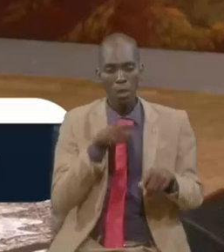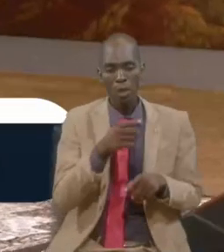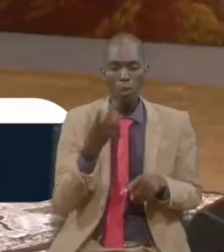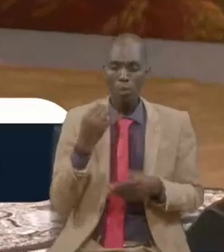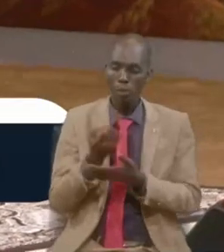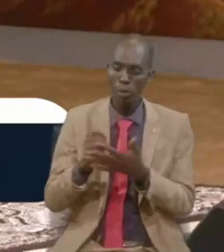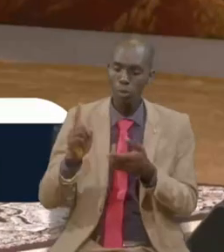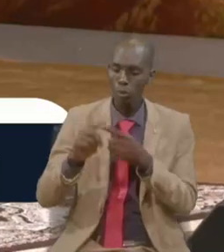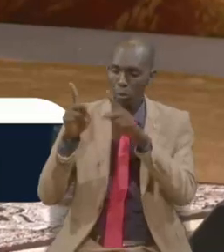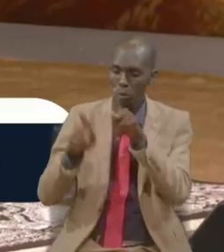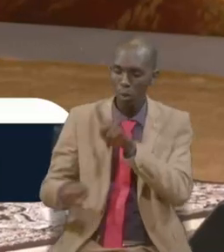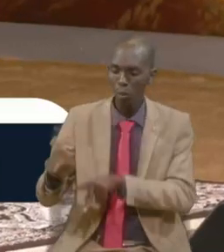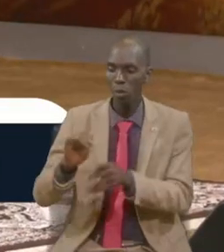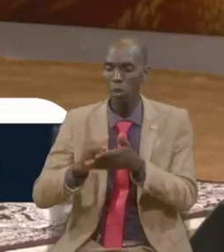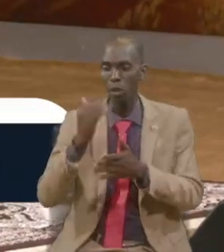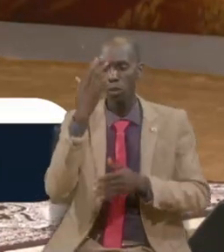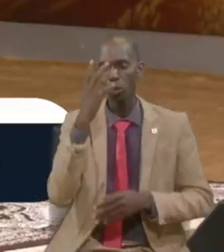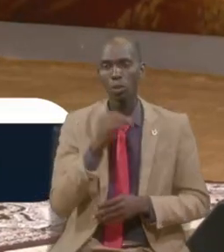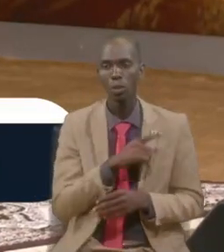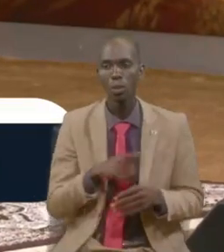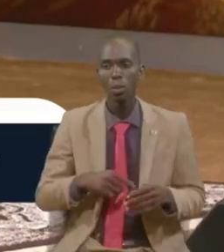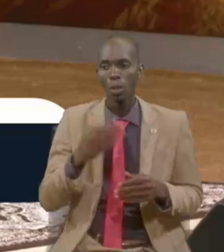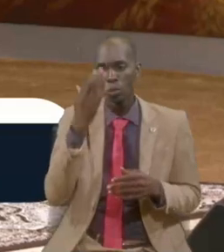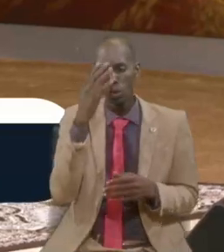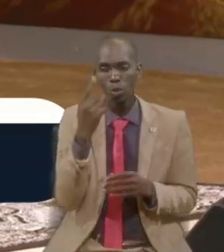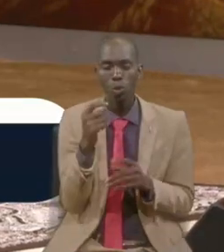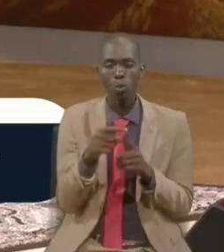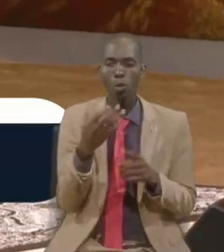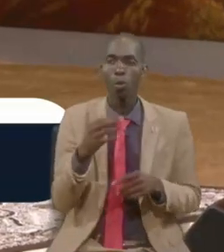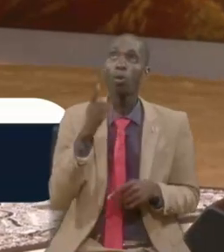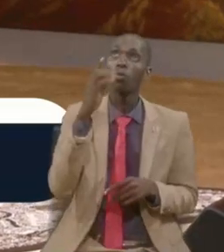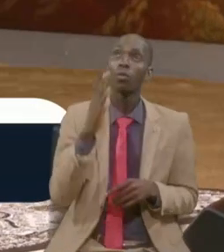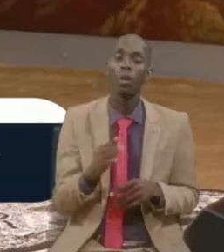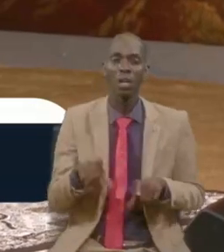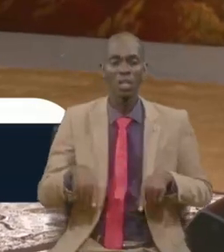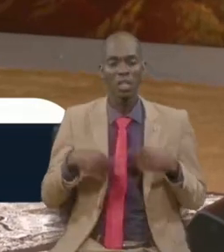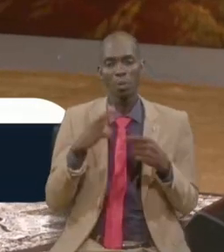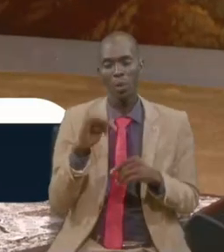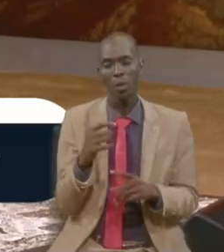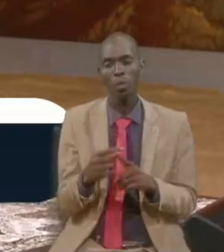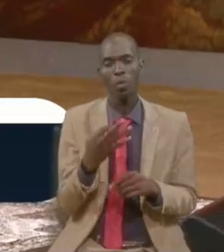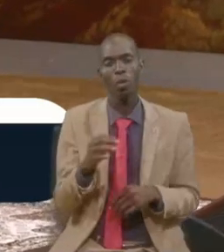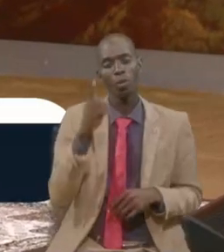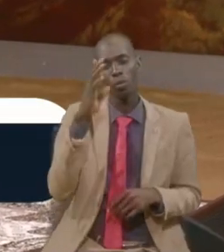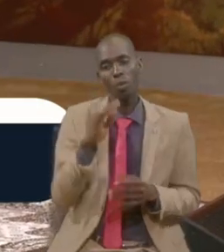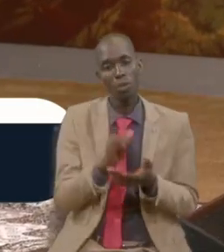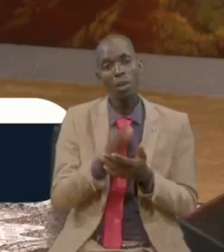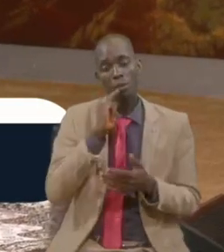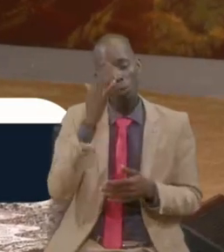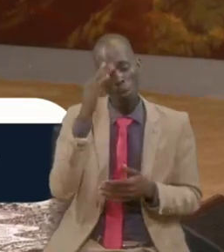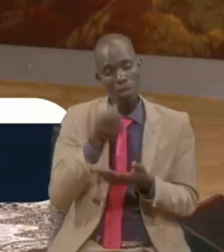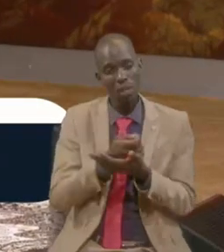qui connaissent le Seigneur, qui aiment le Seigneur, qui aiment la parole du Seigneur et qui vivent selon la parole du Seigneur. Mes